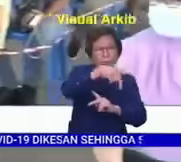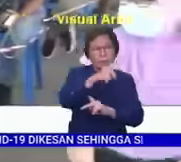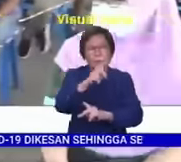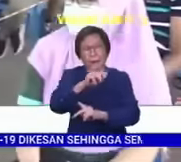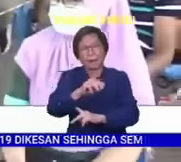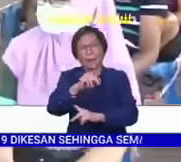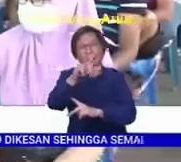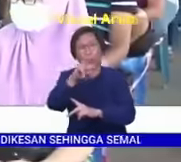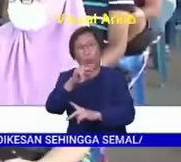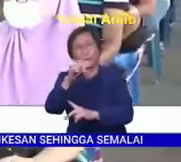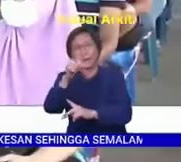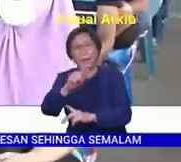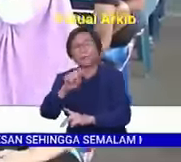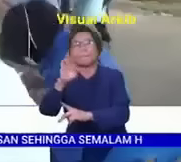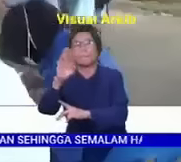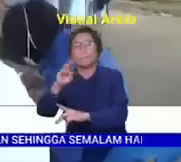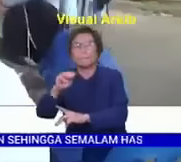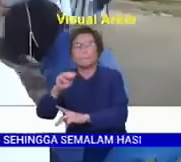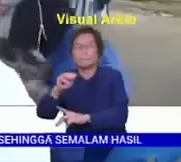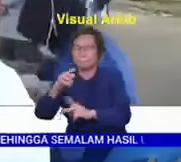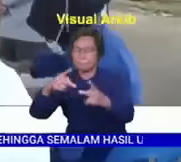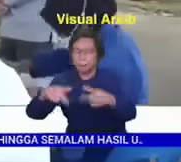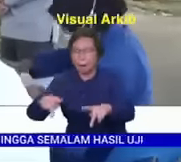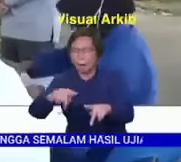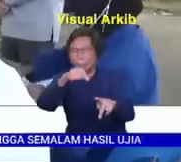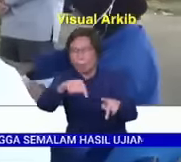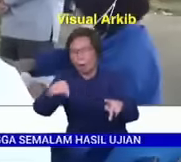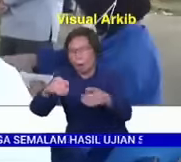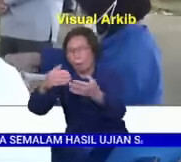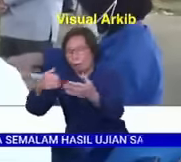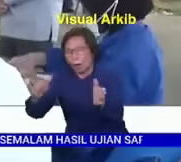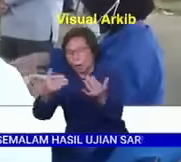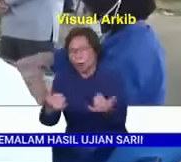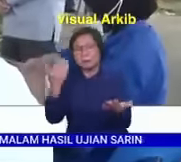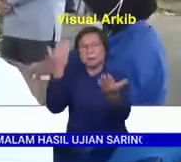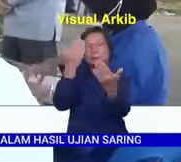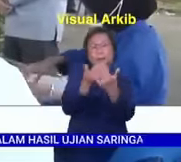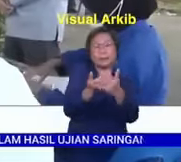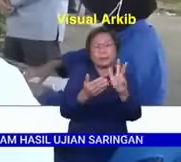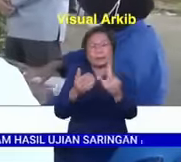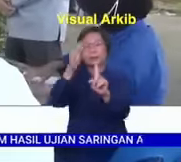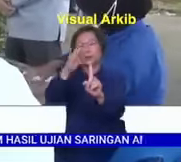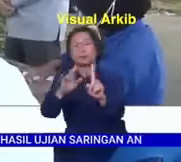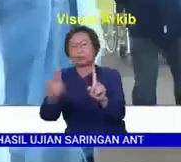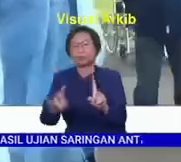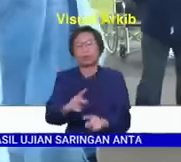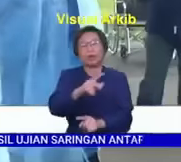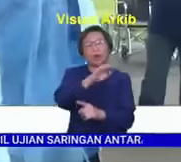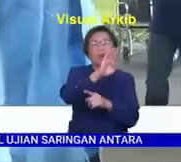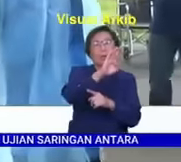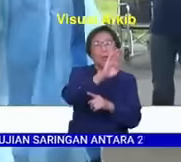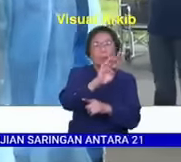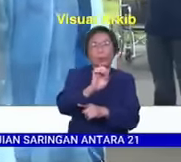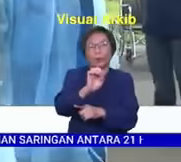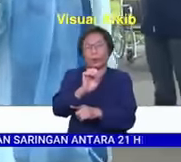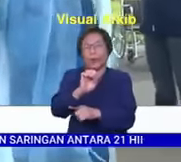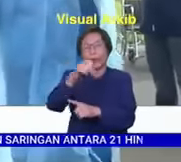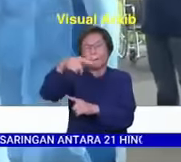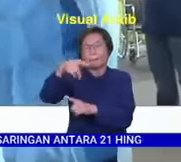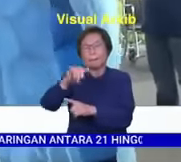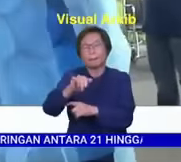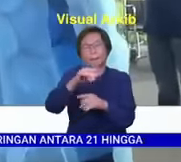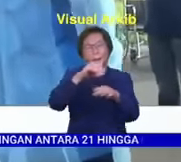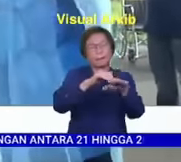lumat Wow bandau dan pekan Bakut dibuka hari ini dan 31 culay manakala PDM Brunai pimping dan